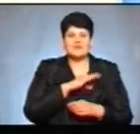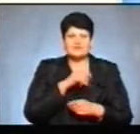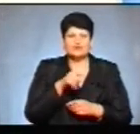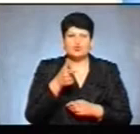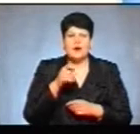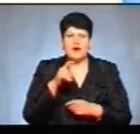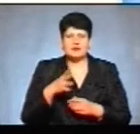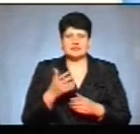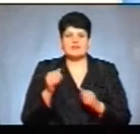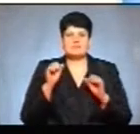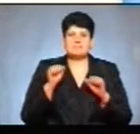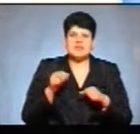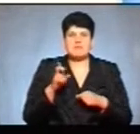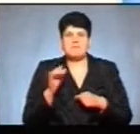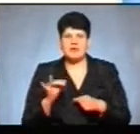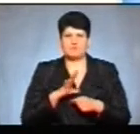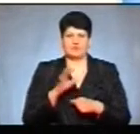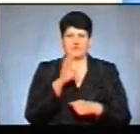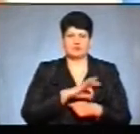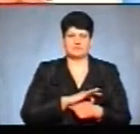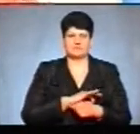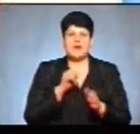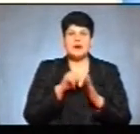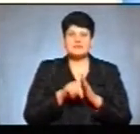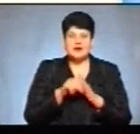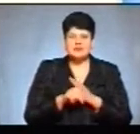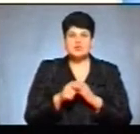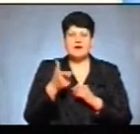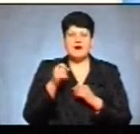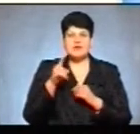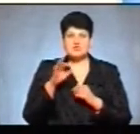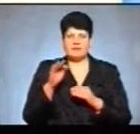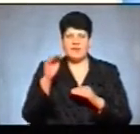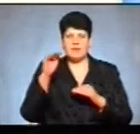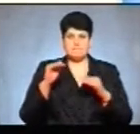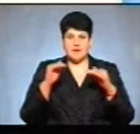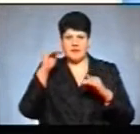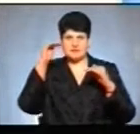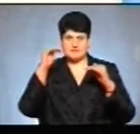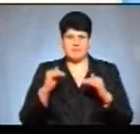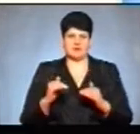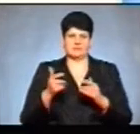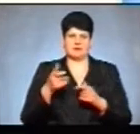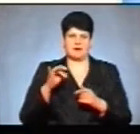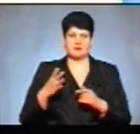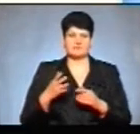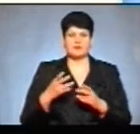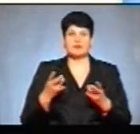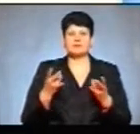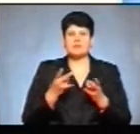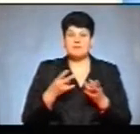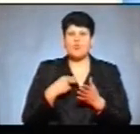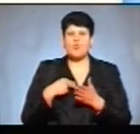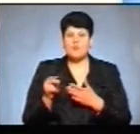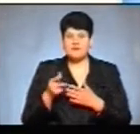кількість газу, яку б він міг спожити. А значить, газовий баланс зменшився. Значить, потреба наша в закупівлі імпортного газу за